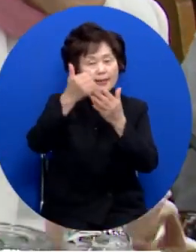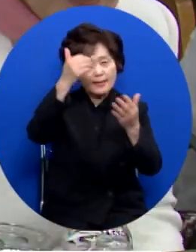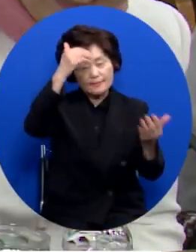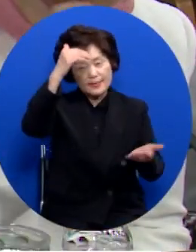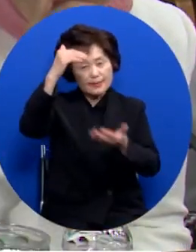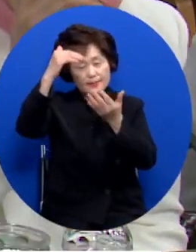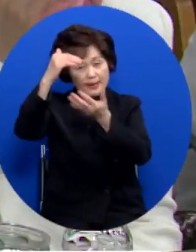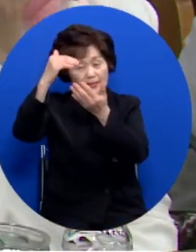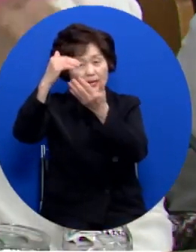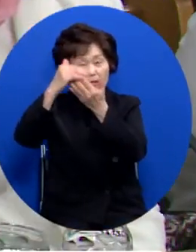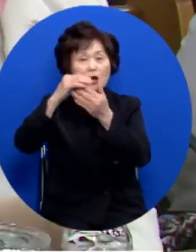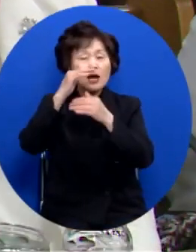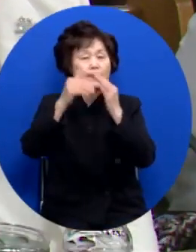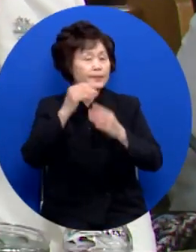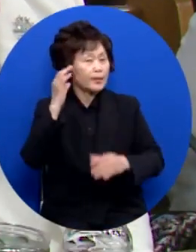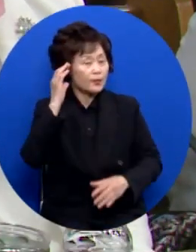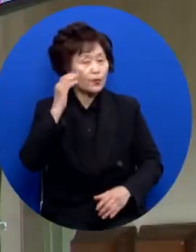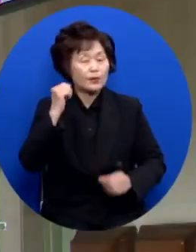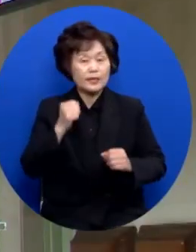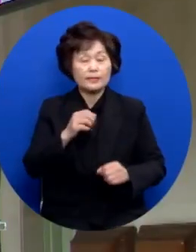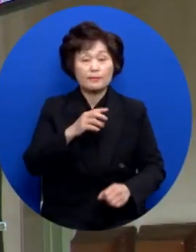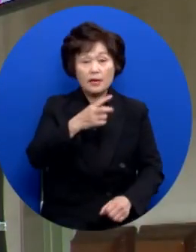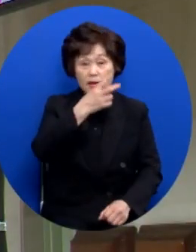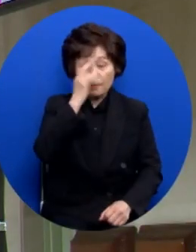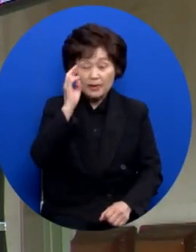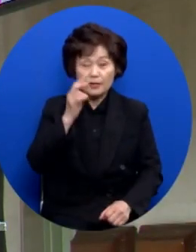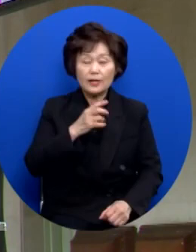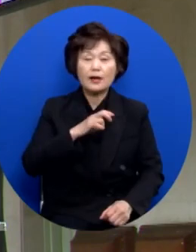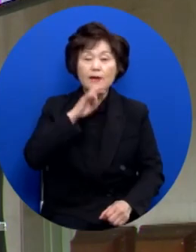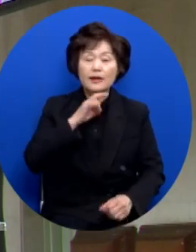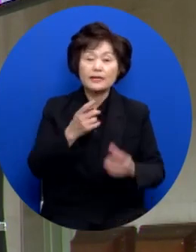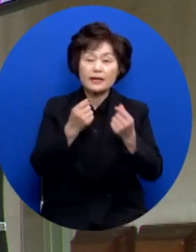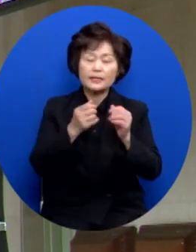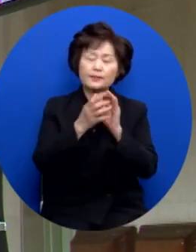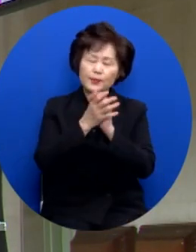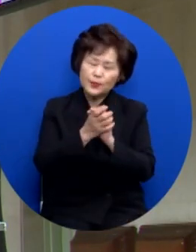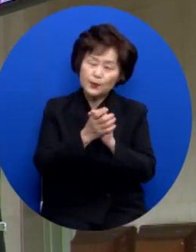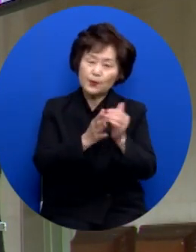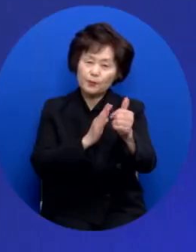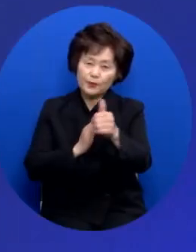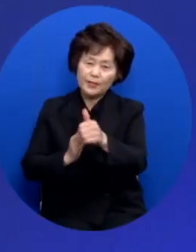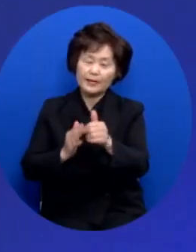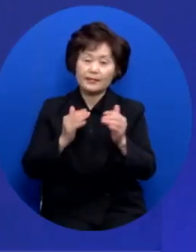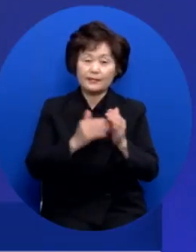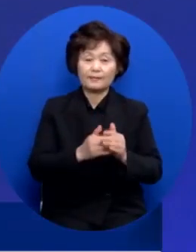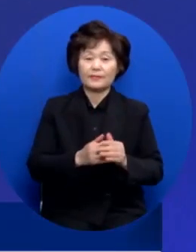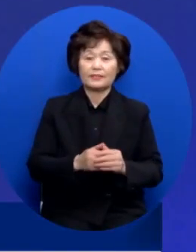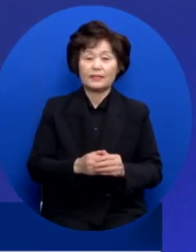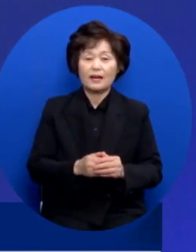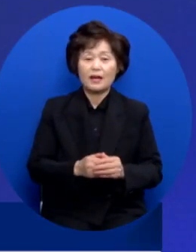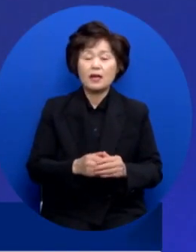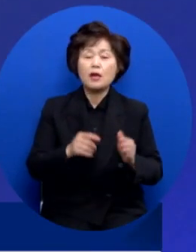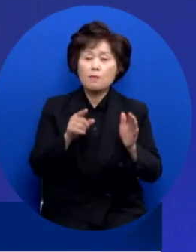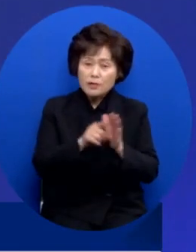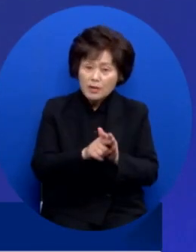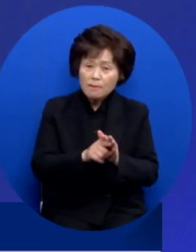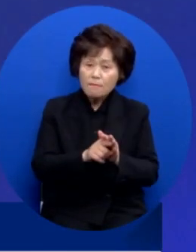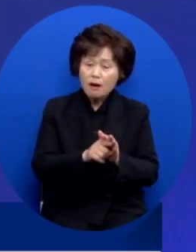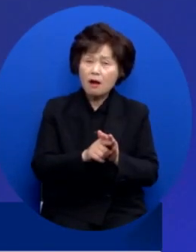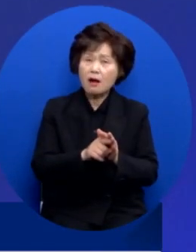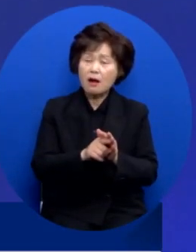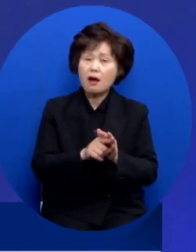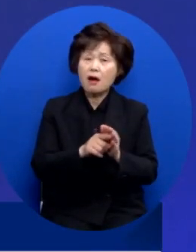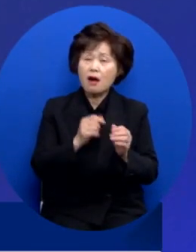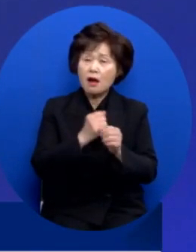기도가 된다라며 마르다와 마리아처럼 기도하길 바란다고 축복했습니다. 믿을 만하니까 믿겠지.